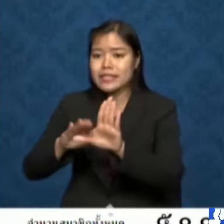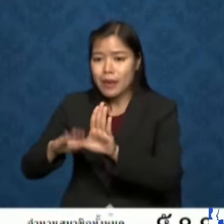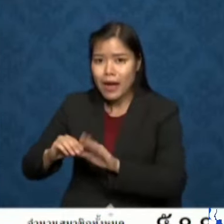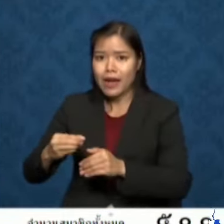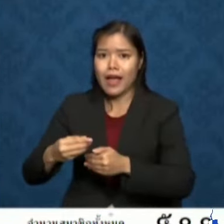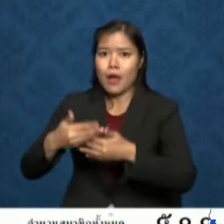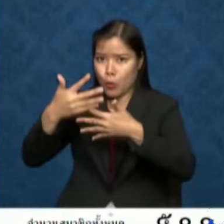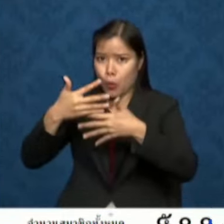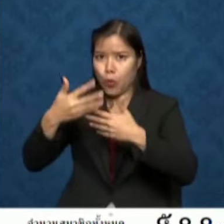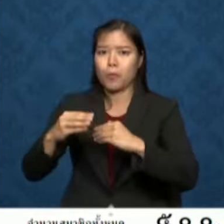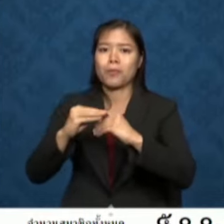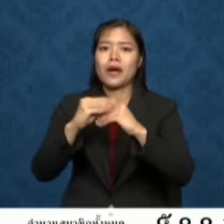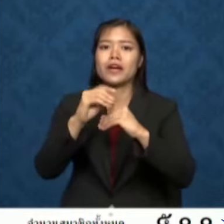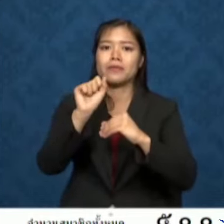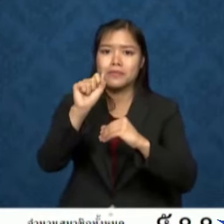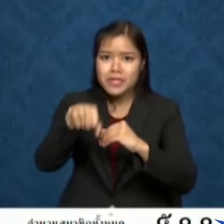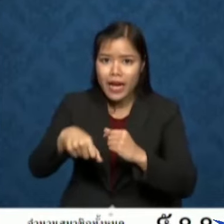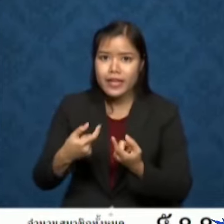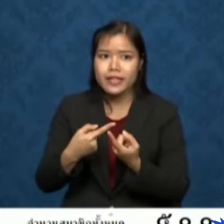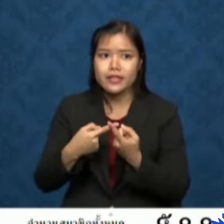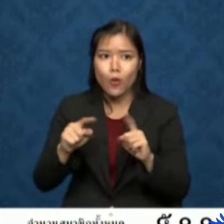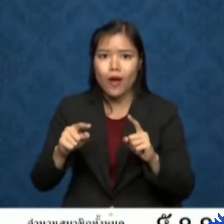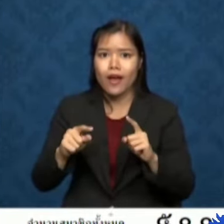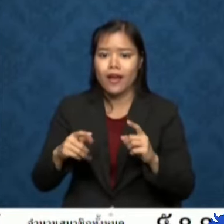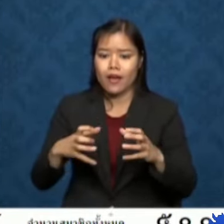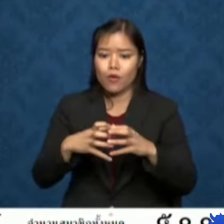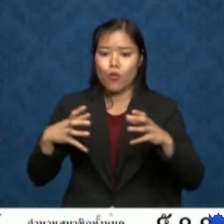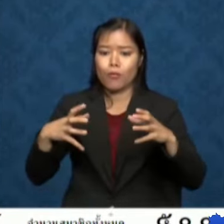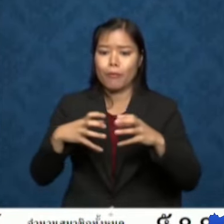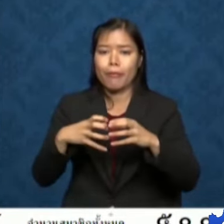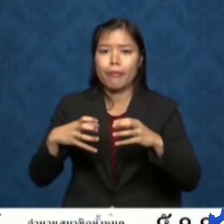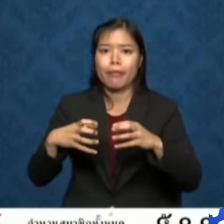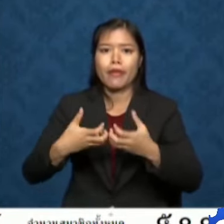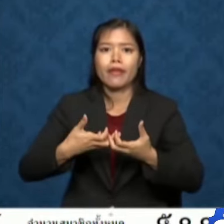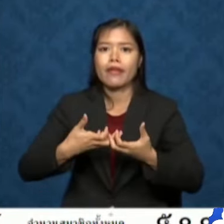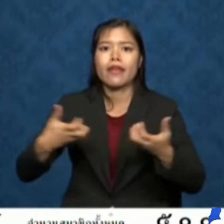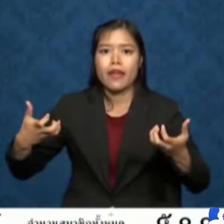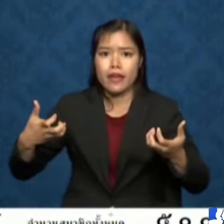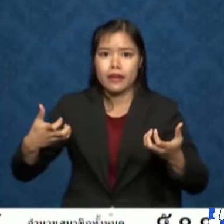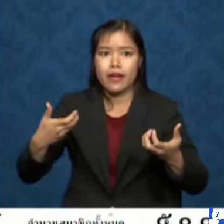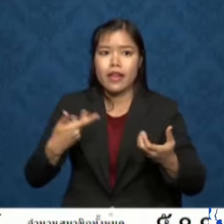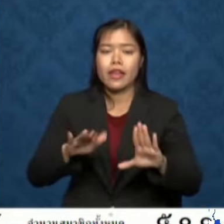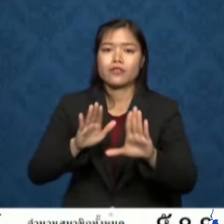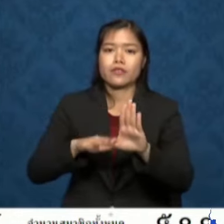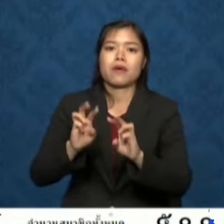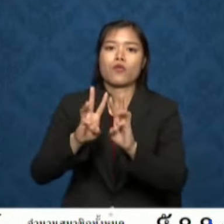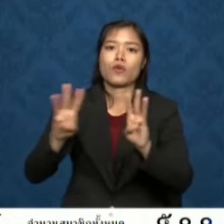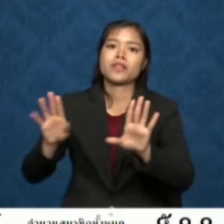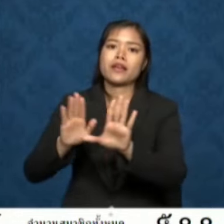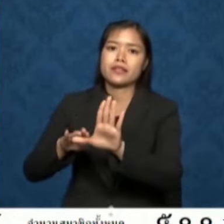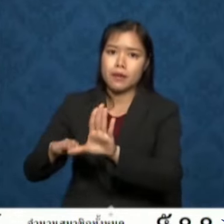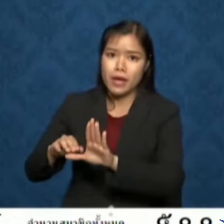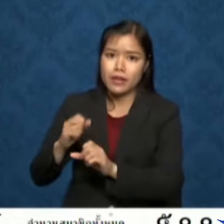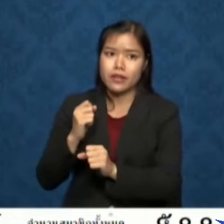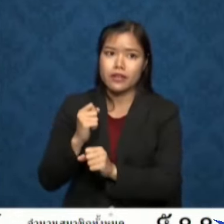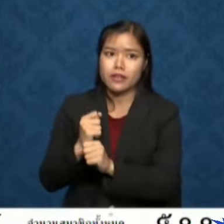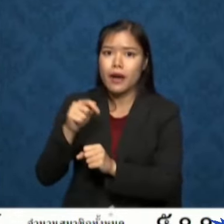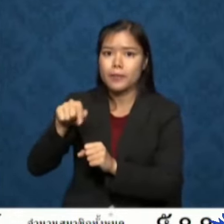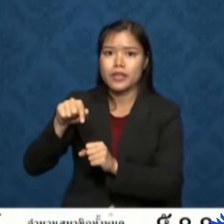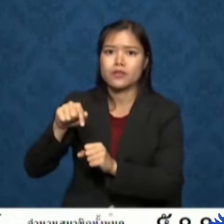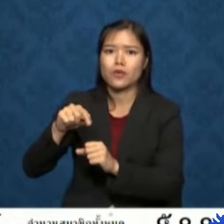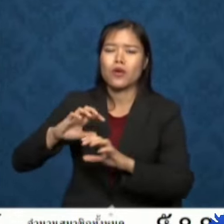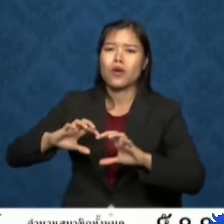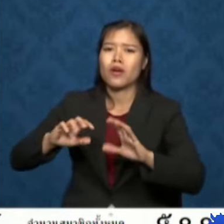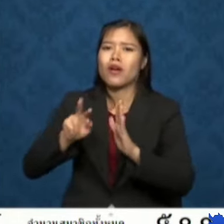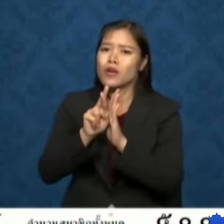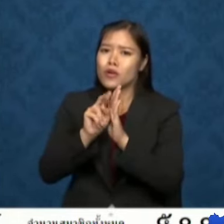ขึ้นแต่มันคนละเรื่องกับการลดกำลังพลและการรับสมัครแบบออนไลน์ก็เป็นนโยบายที่ทำมาตั้งแต่